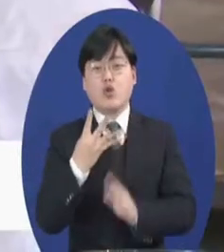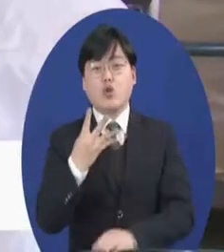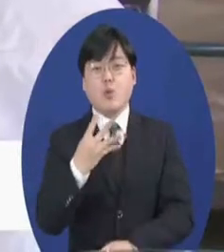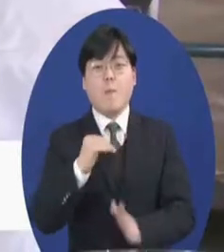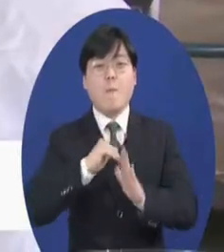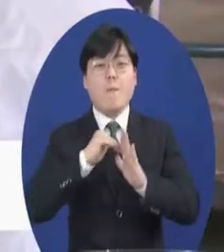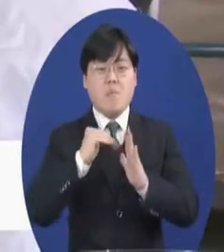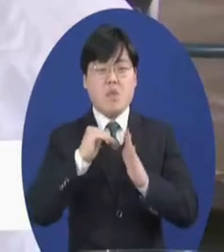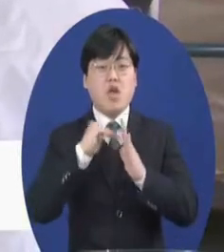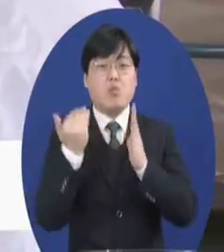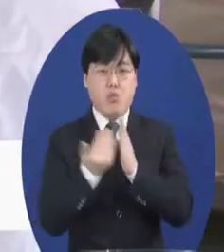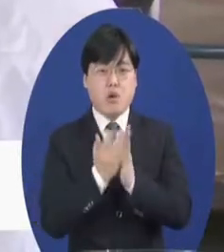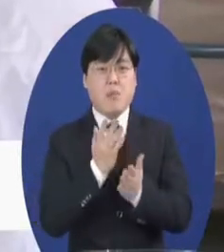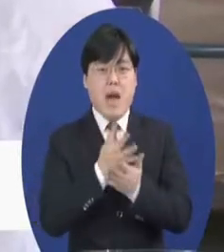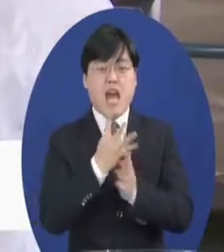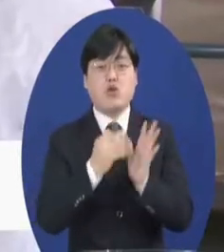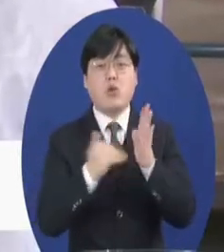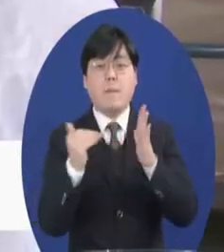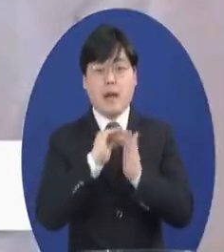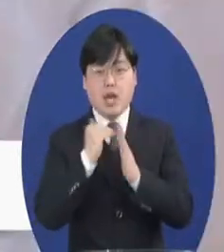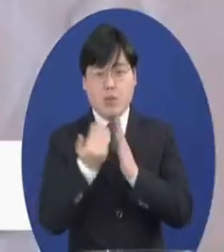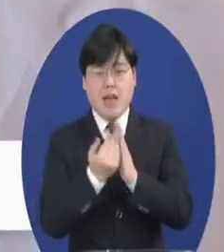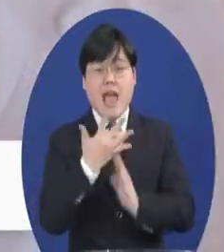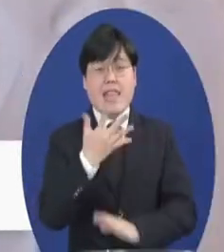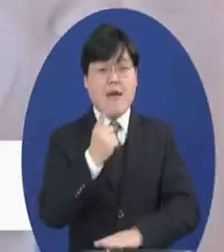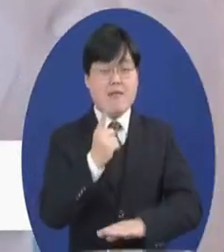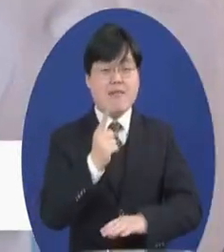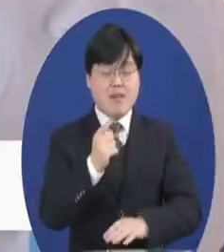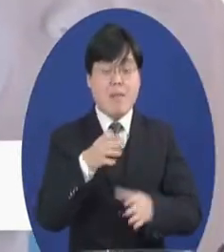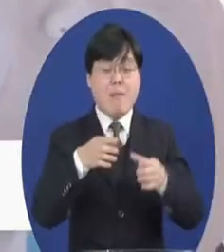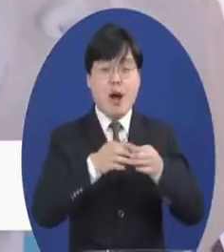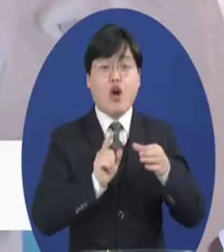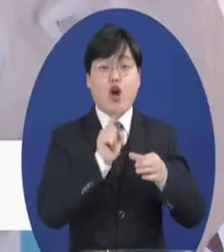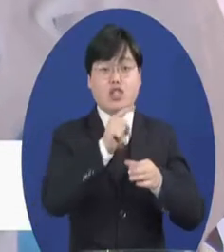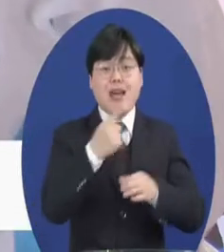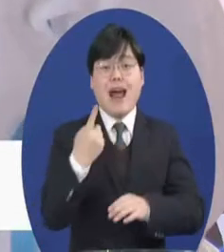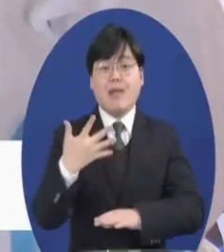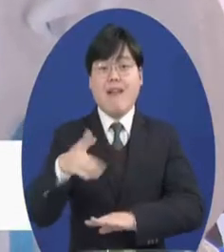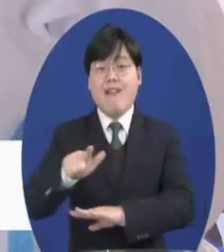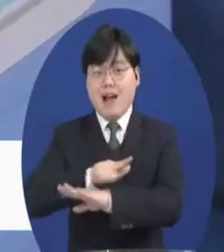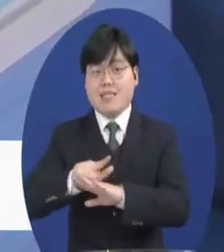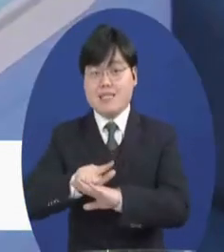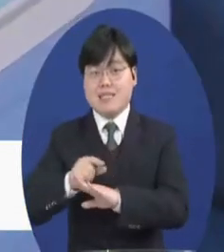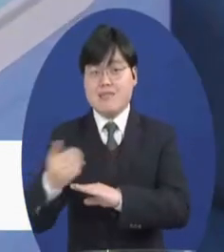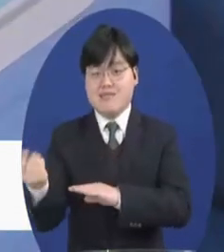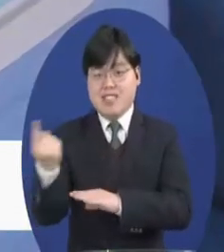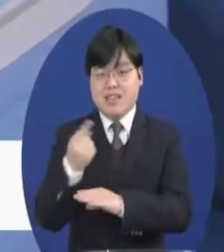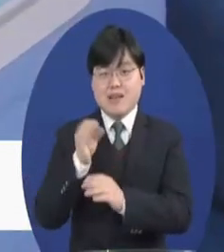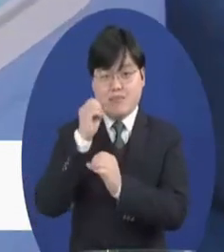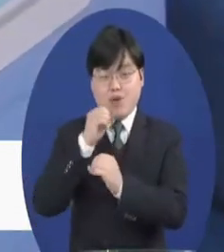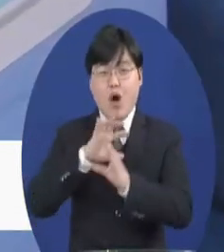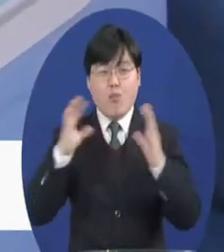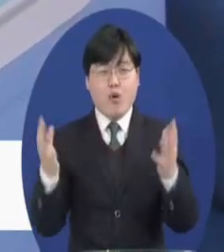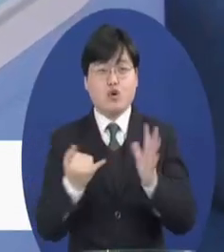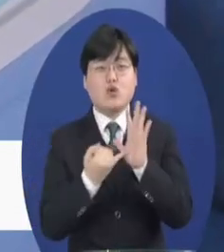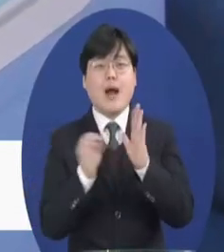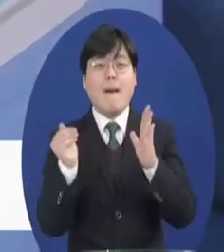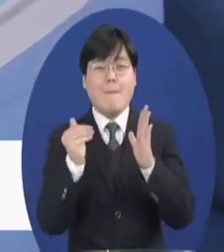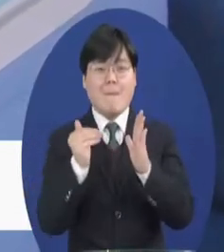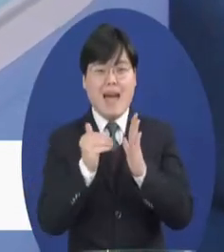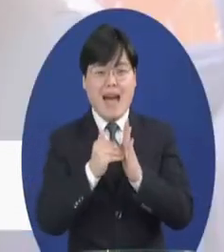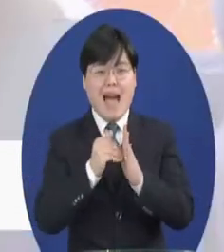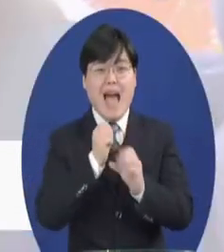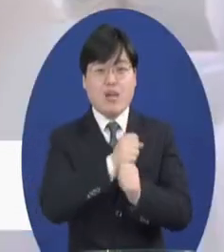юм а. Өнөөдрийн байдлаар дүүрэгт 51 явуулын баг, 15 суурин шинжилгээ авах баг нийтдээ 6 мянган орчим ажилтан өрх